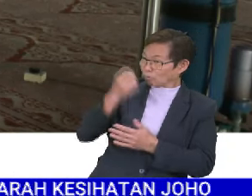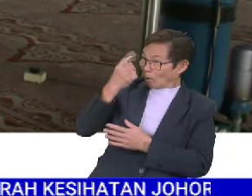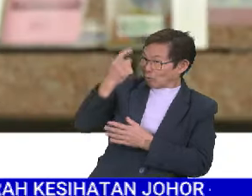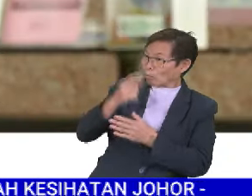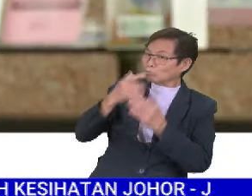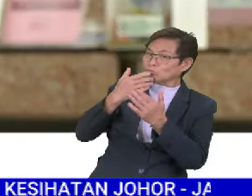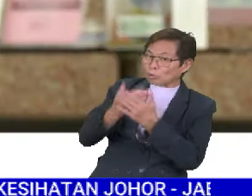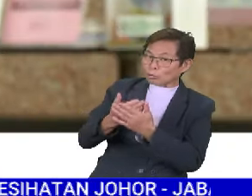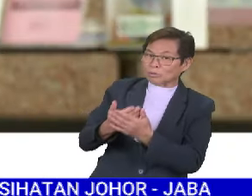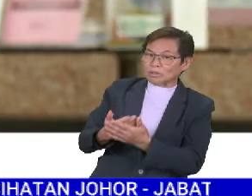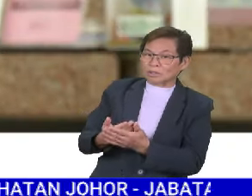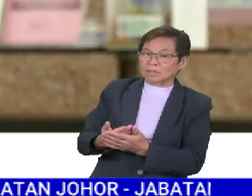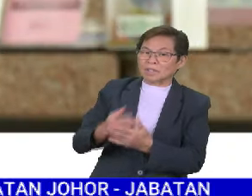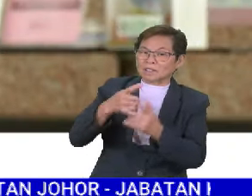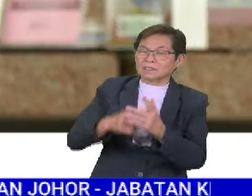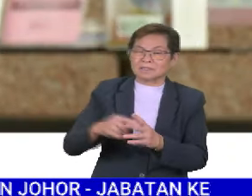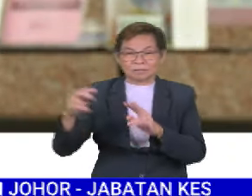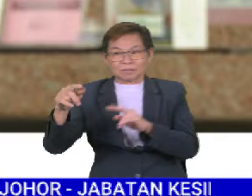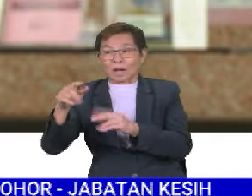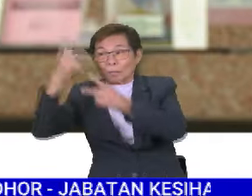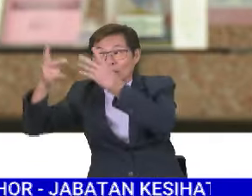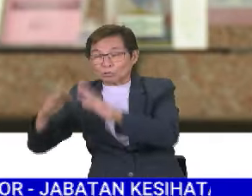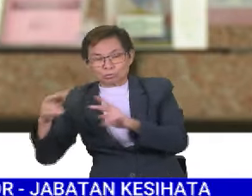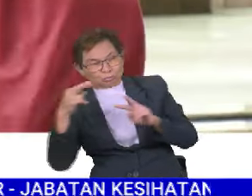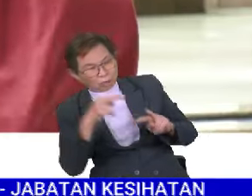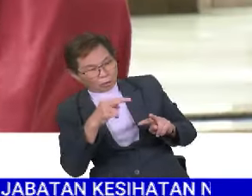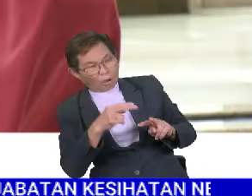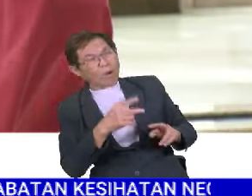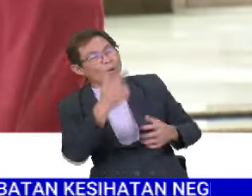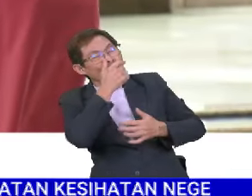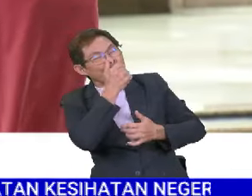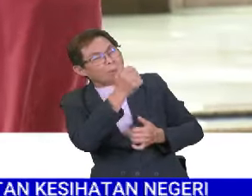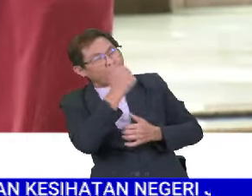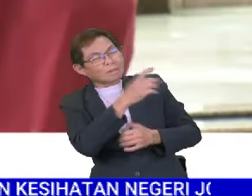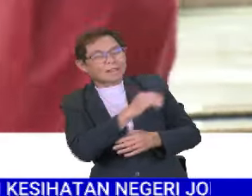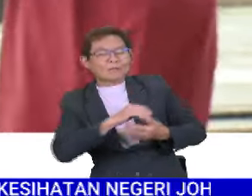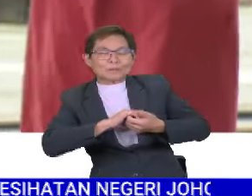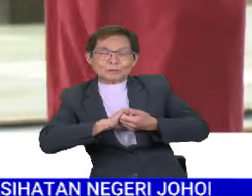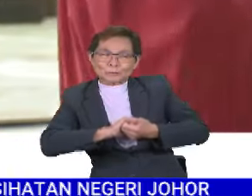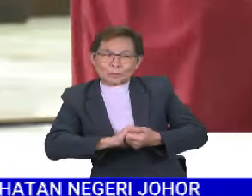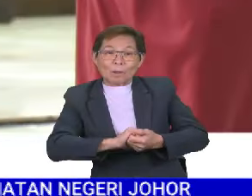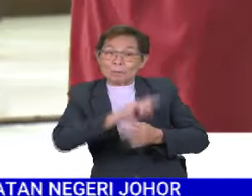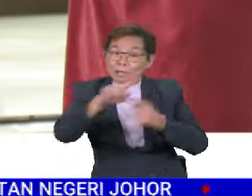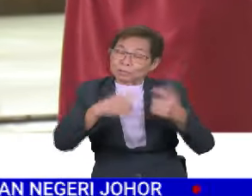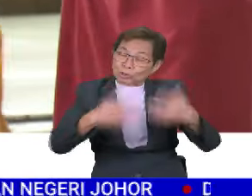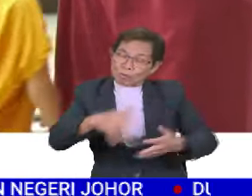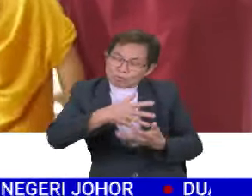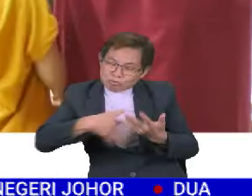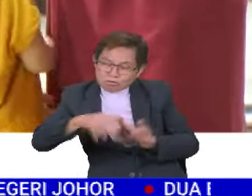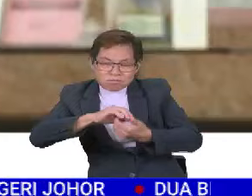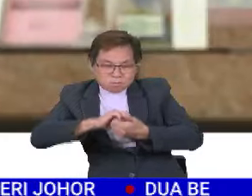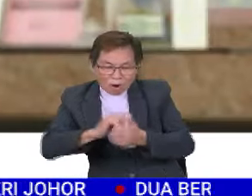dan kesejahteraan tu, di situlah mereka rasa teruja dan amat mesra. So bila dia dah mesra dengan kita